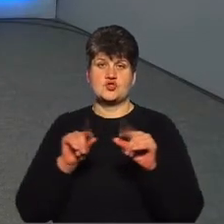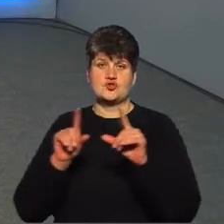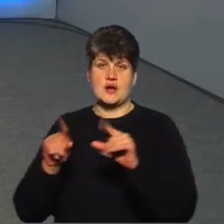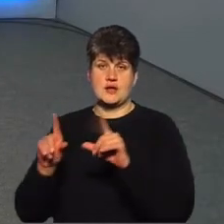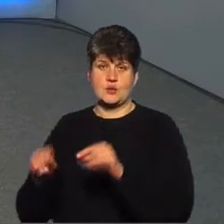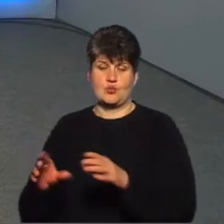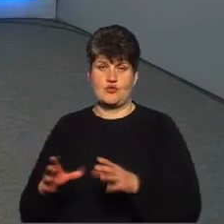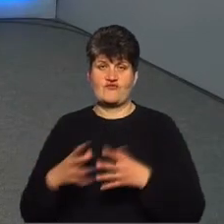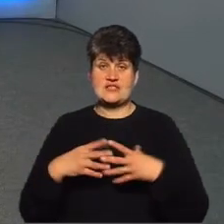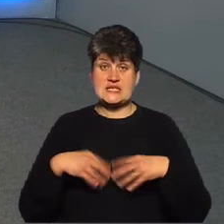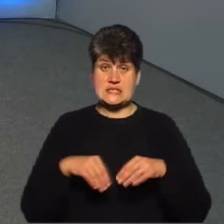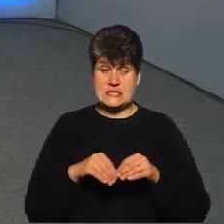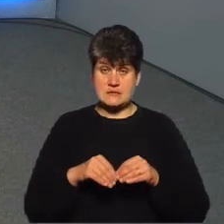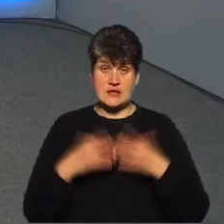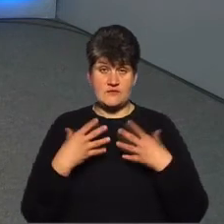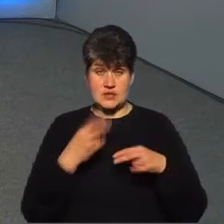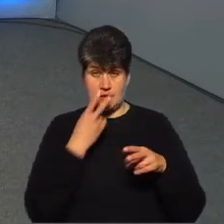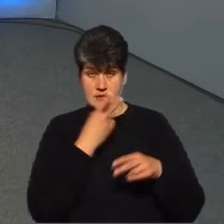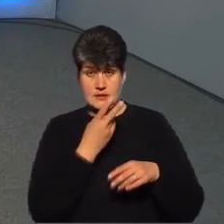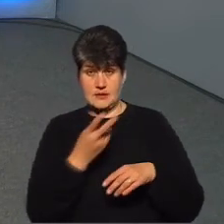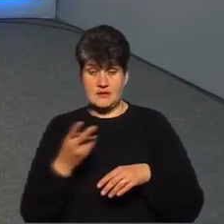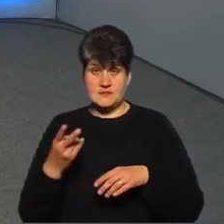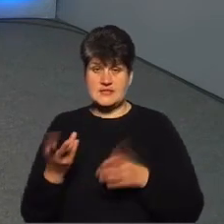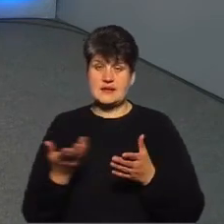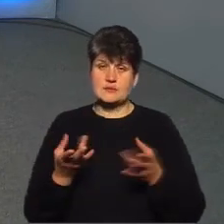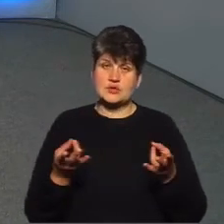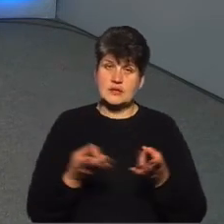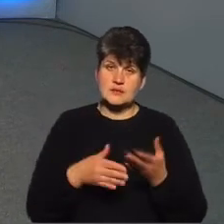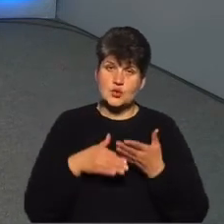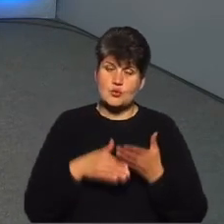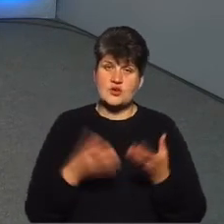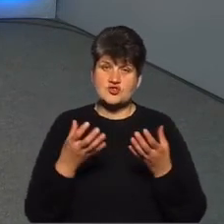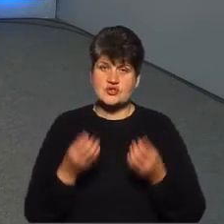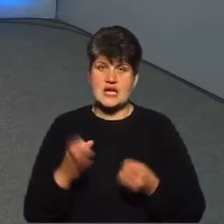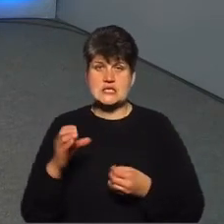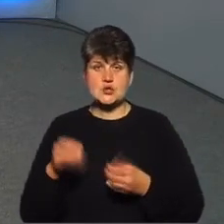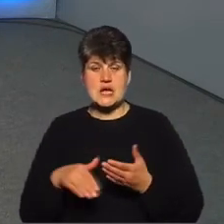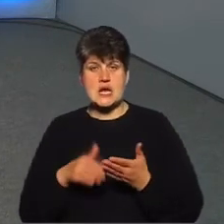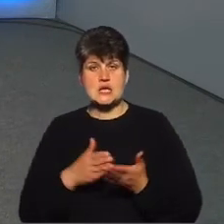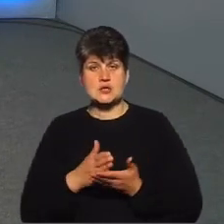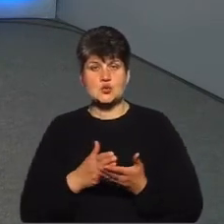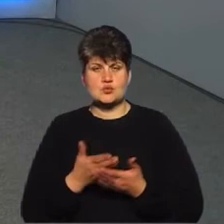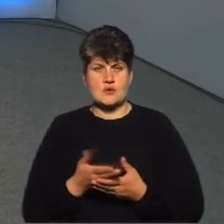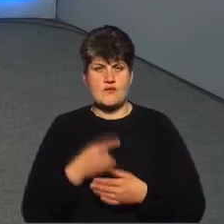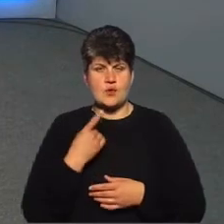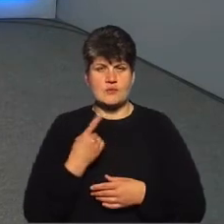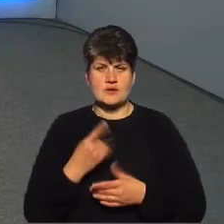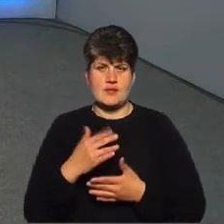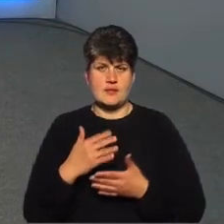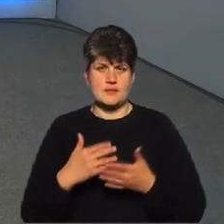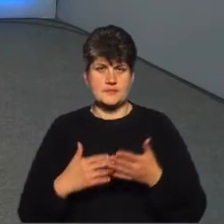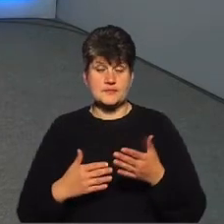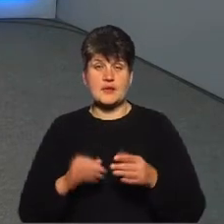і вже дивимося більш детально, чи якась потрібна допомога ще від соціальних служб. От ви сказали алгоритм дій.